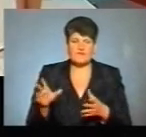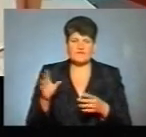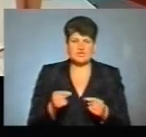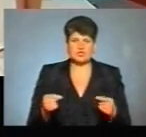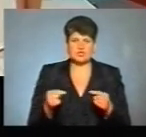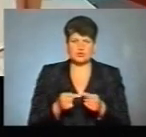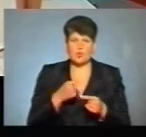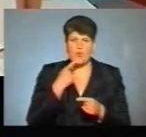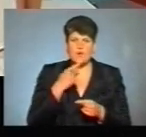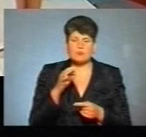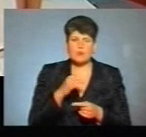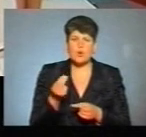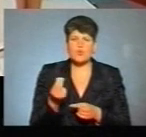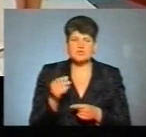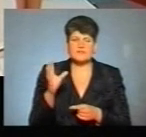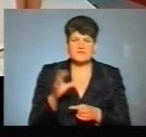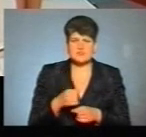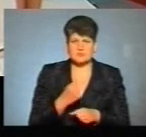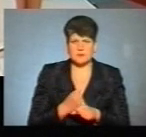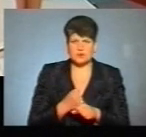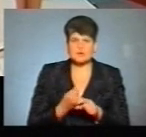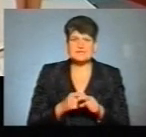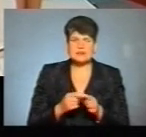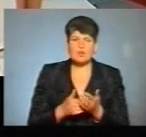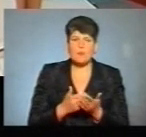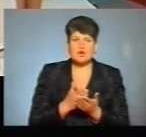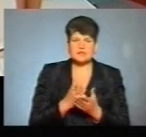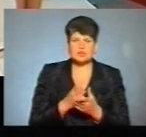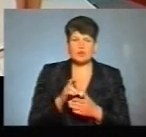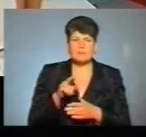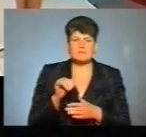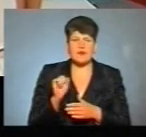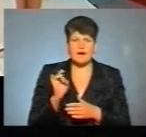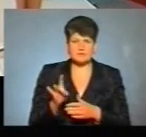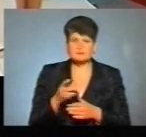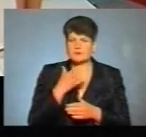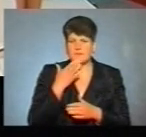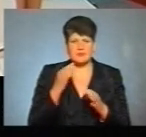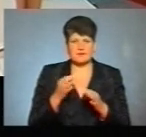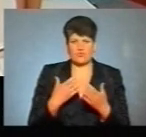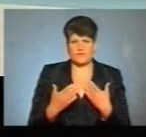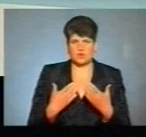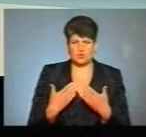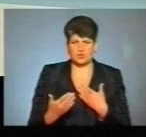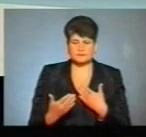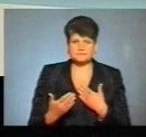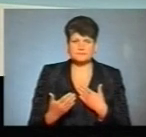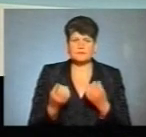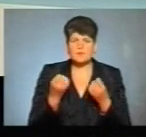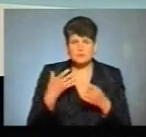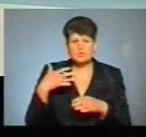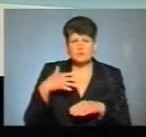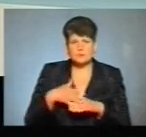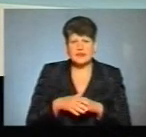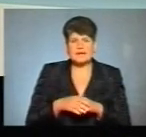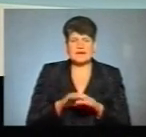чітко звітують про кошти, всі працюють. Здається, що це до політичного піару немає ніякого відношення. Ми просто